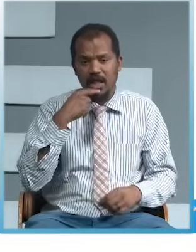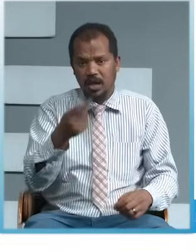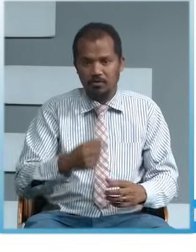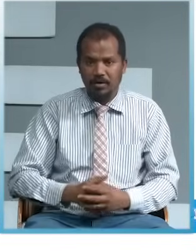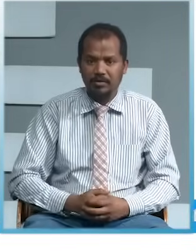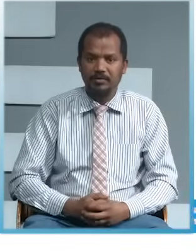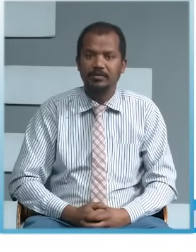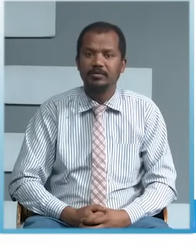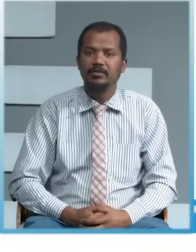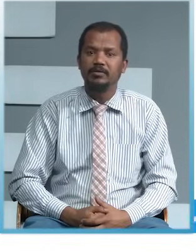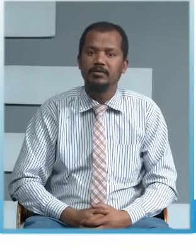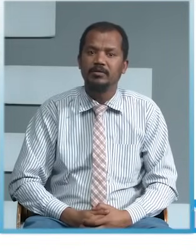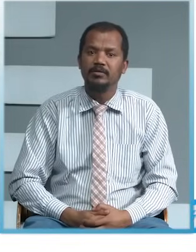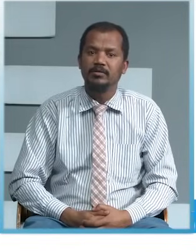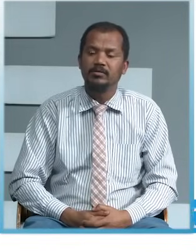አስገንዝቧል።